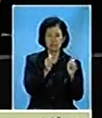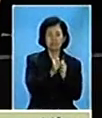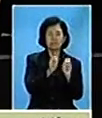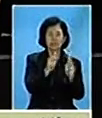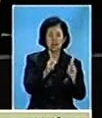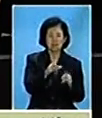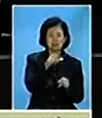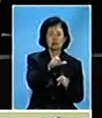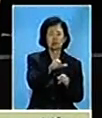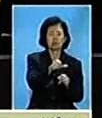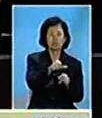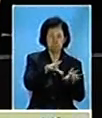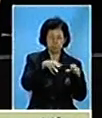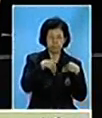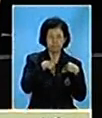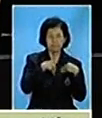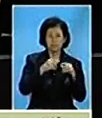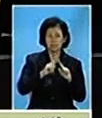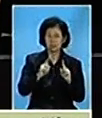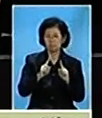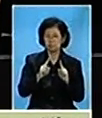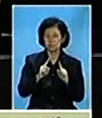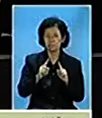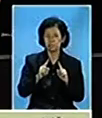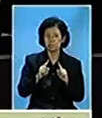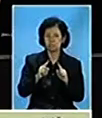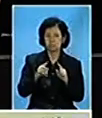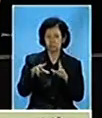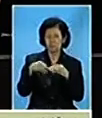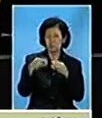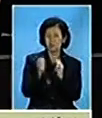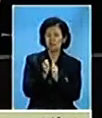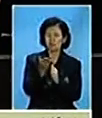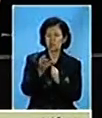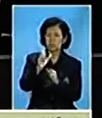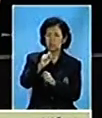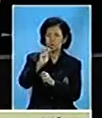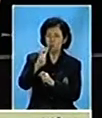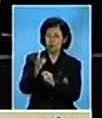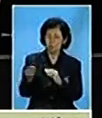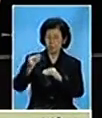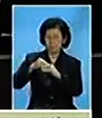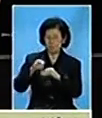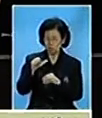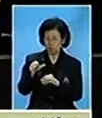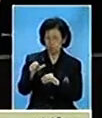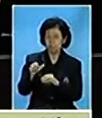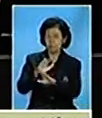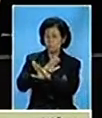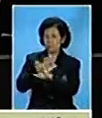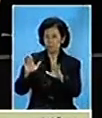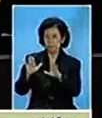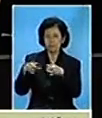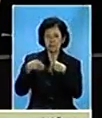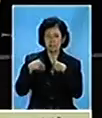กดปุ่มเห็นด้วยถ้าท่านเห็นด้วยกับการเพิ่มเติมของท่านอนุรักษ์ต ท่านกดปุ่มไม่เห็นด้วย